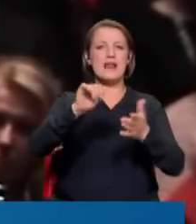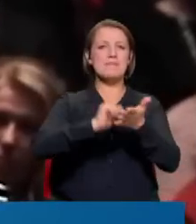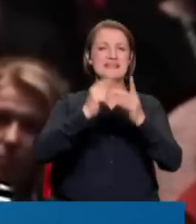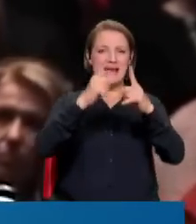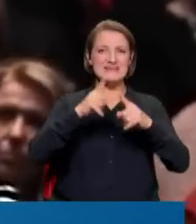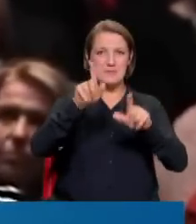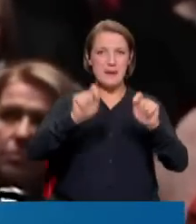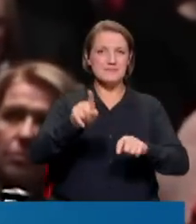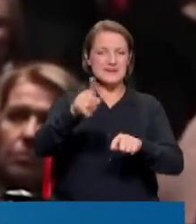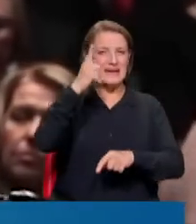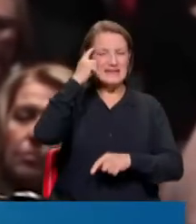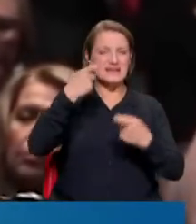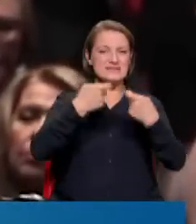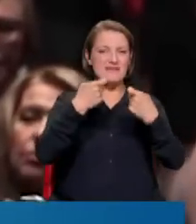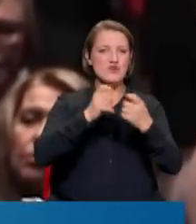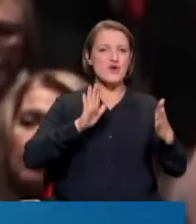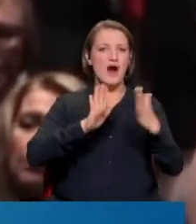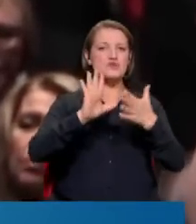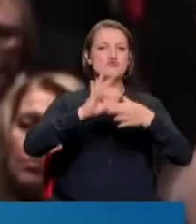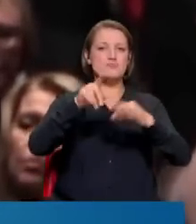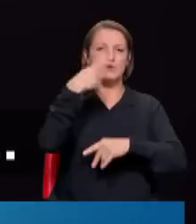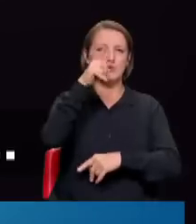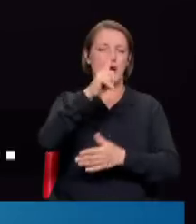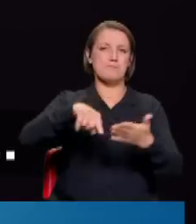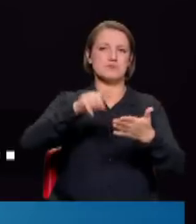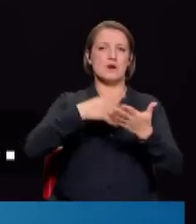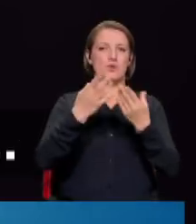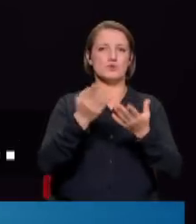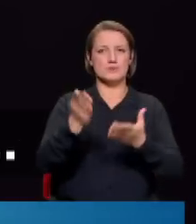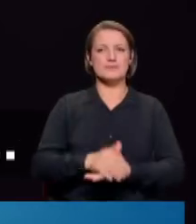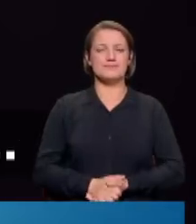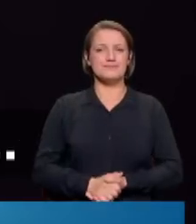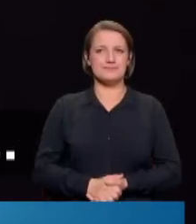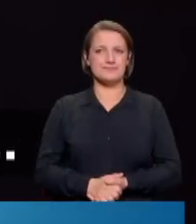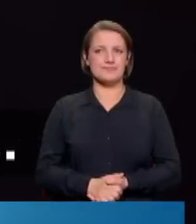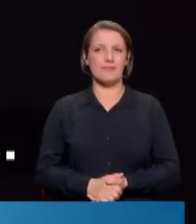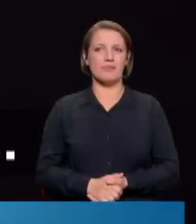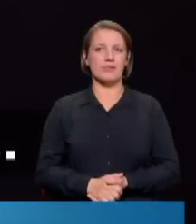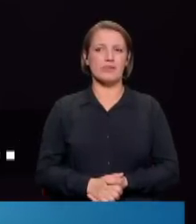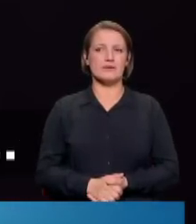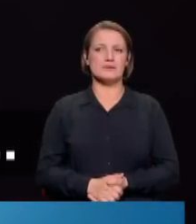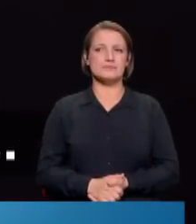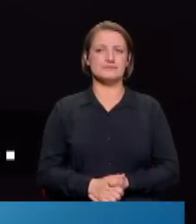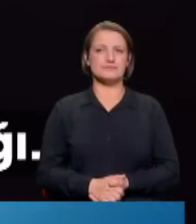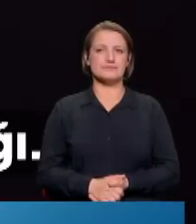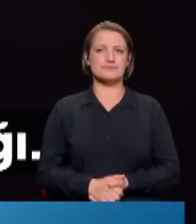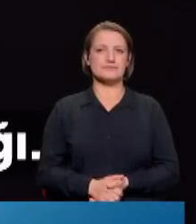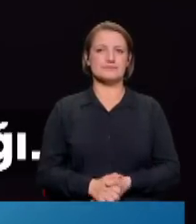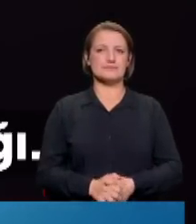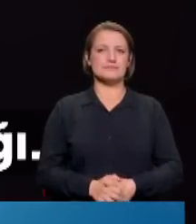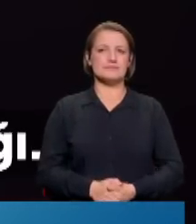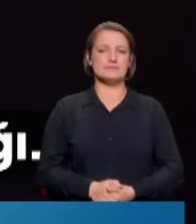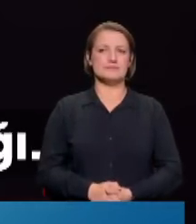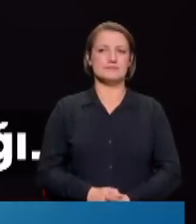hesabından yaptığı savaş karşıtı sözleri gösterildi basın yaptığını hiçbir Dünyada hiçbir insan tasfiye etmez